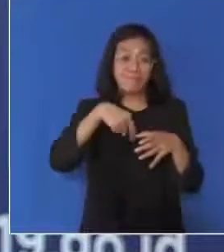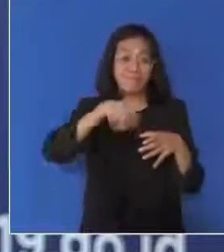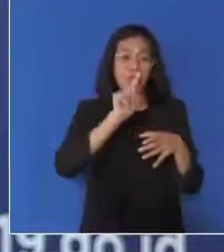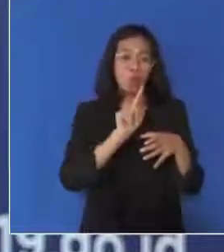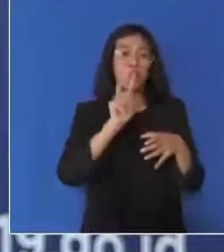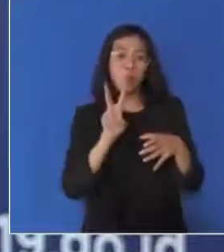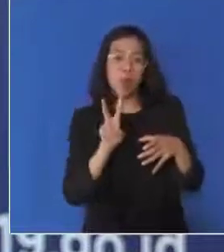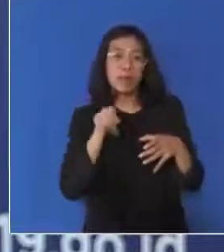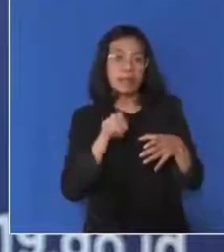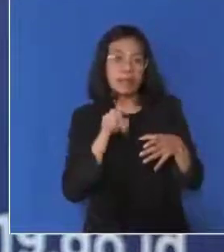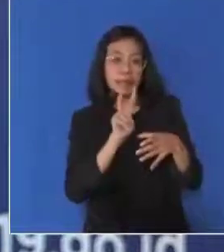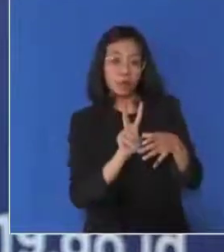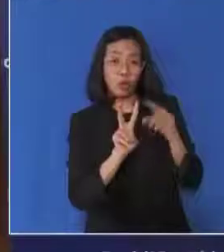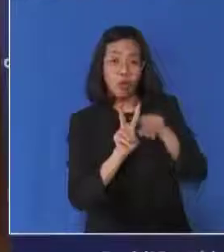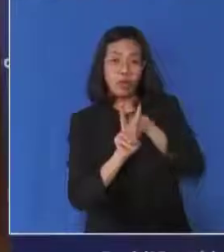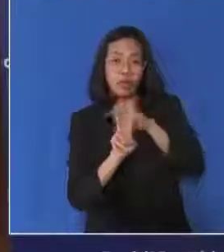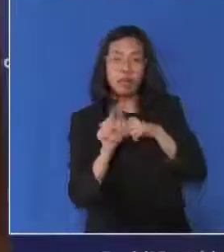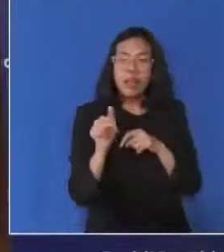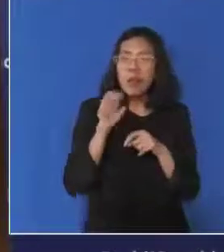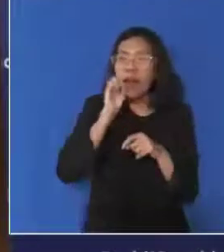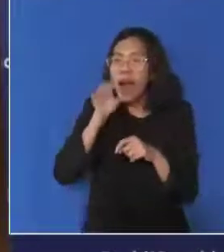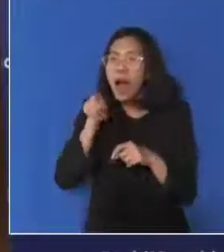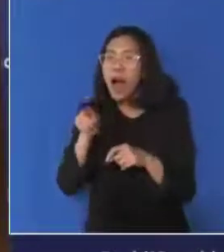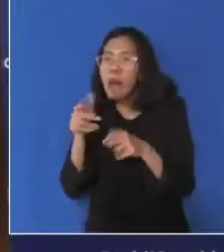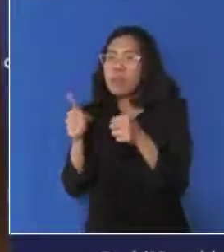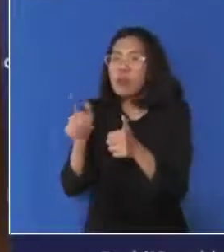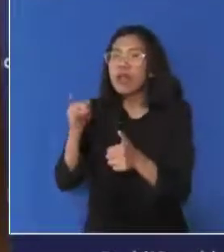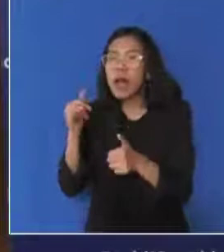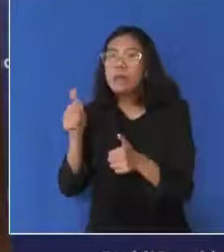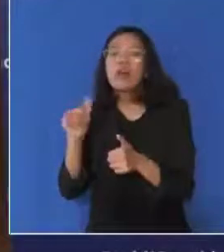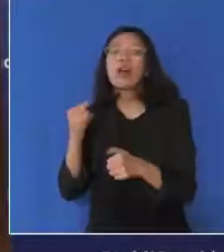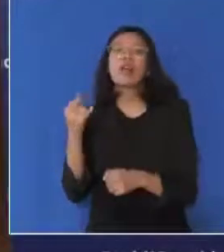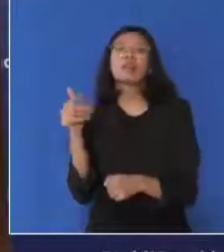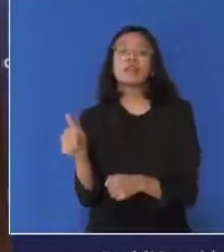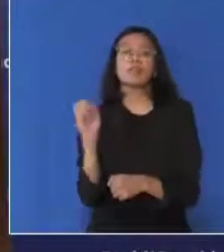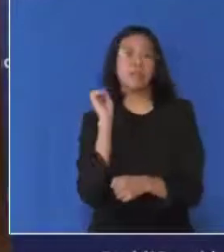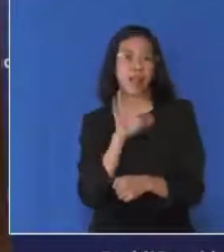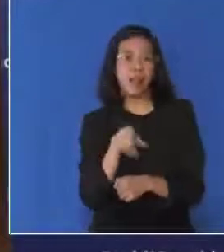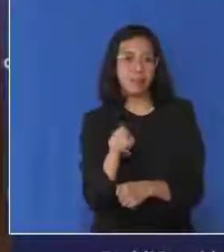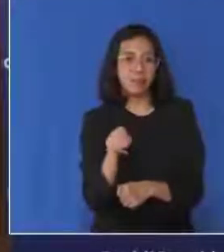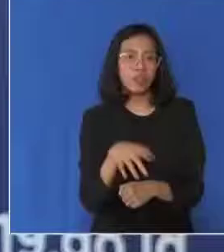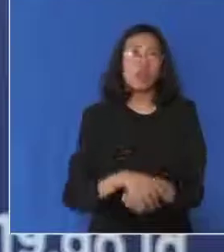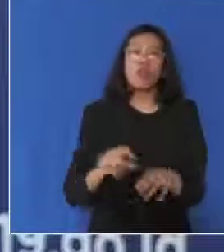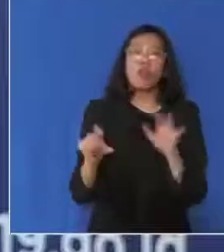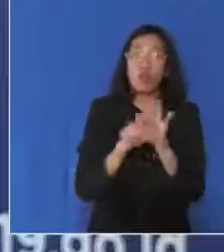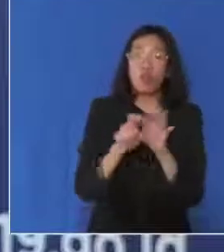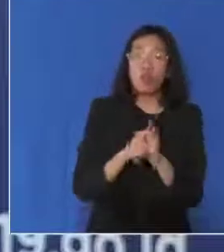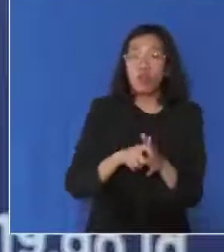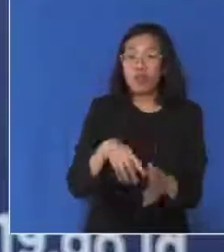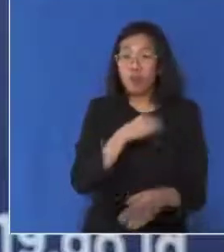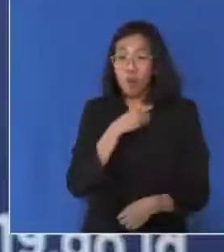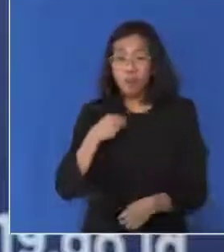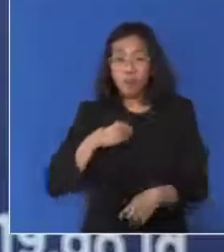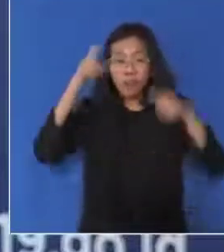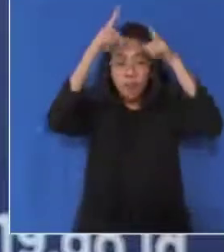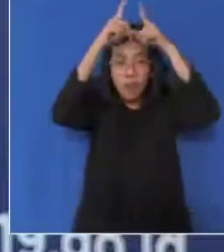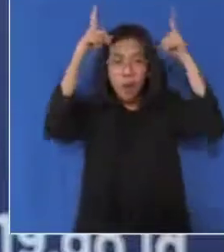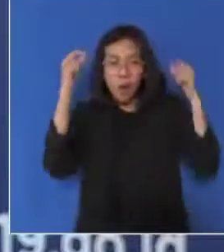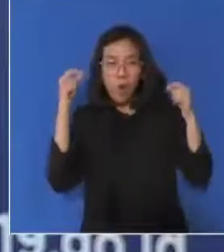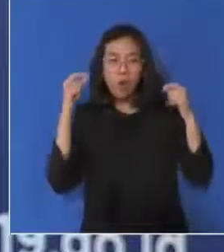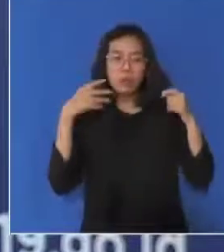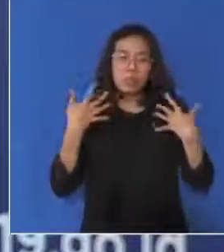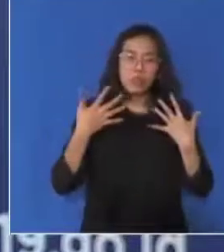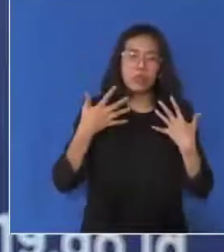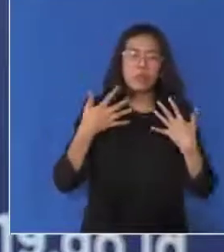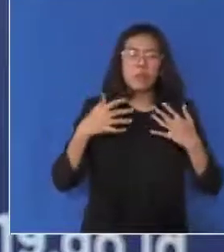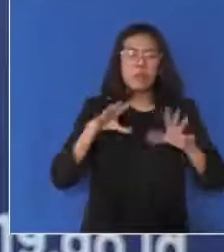kita bisa menjadi pahlawan hoax melawan info demi kini jadi teman-teman dokter perawat turun ke lapangan capek